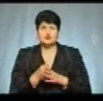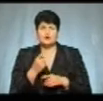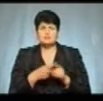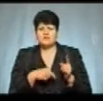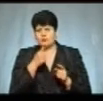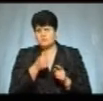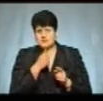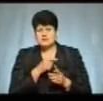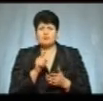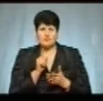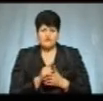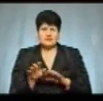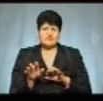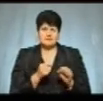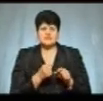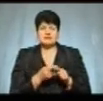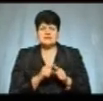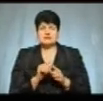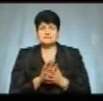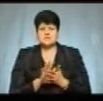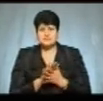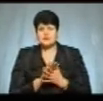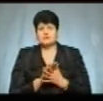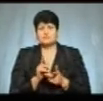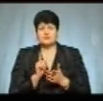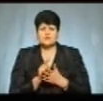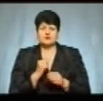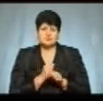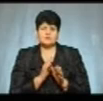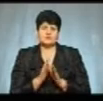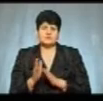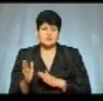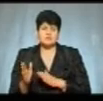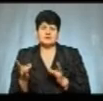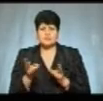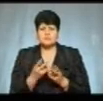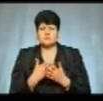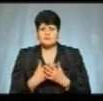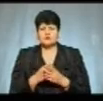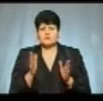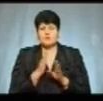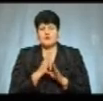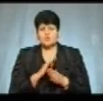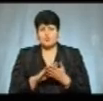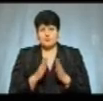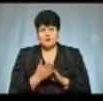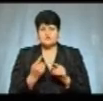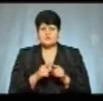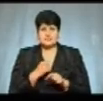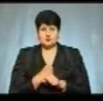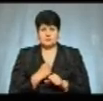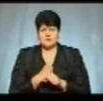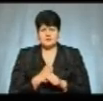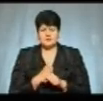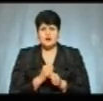і ви повинні вивезти ті відходи, повинні привезти все у відповідний стан. Ну, треба, напевно, щоб були певні погодні умови для того, щоб це зробити.